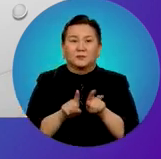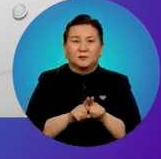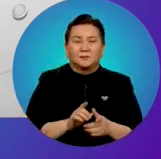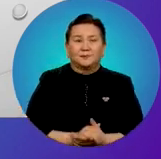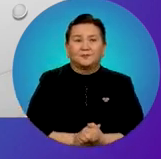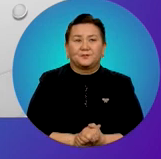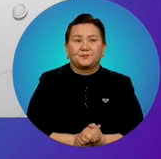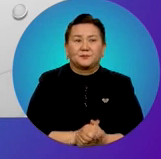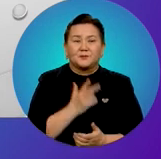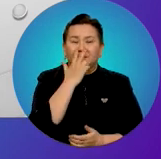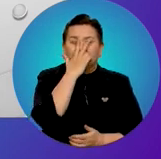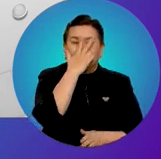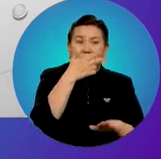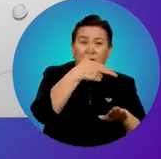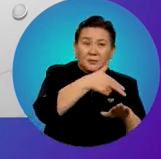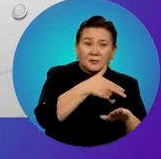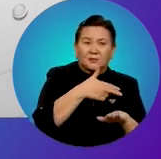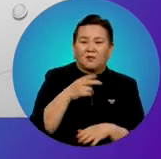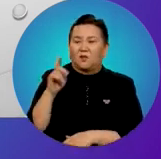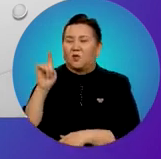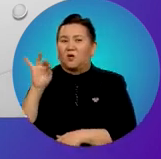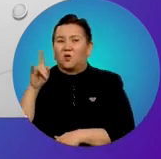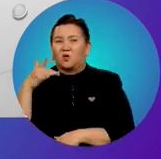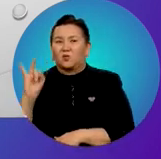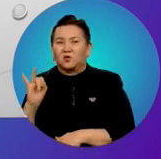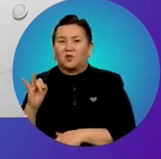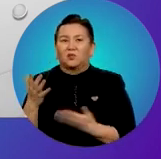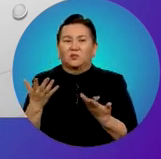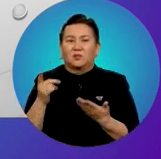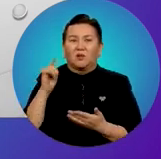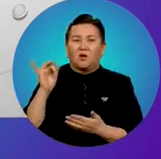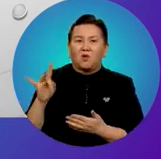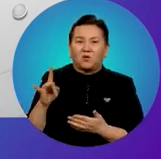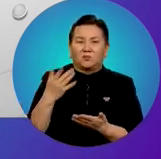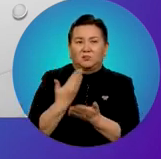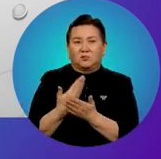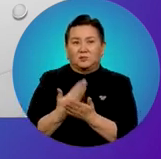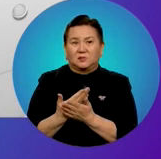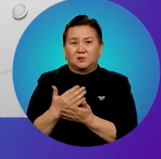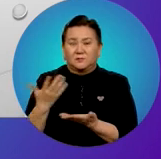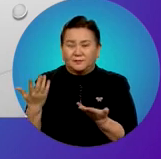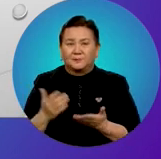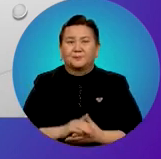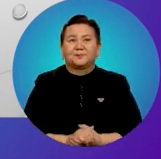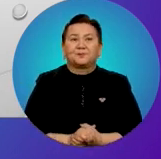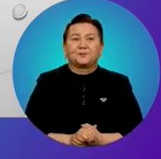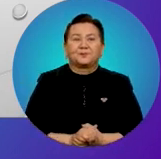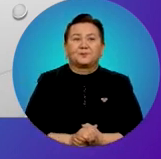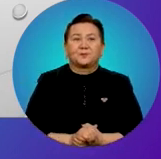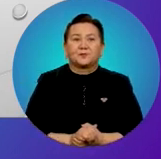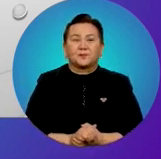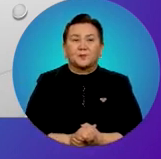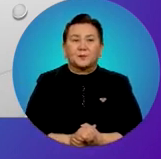За нефт шатхууныг болохоор хортой адилтгсан. Өөрөөр хэлбэл хор агуулсан чиргүүл гэж бичсэн байсан. За тэрнээс